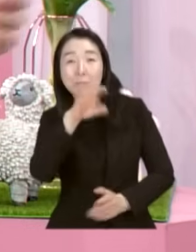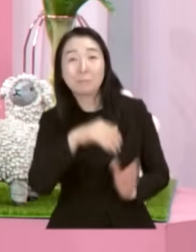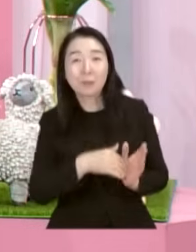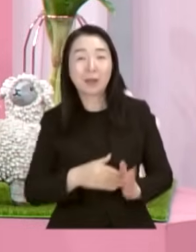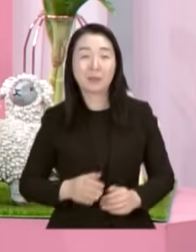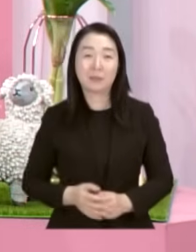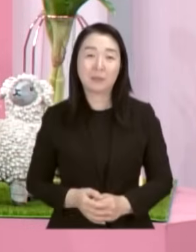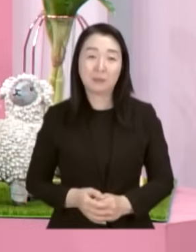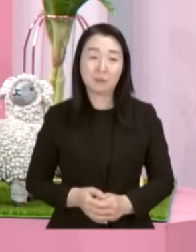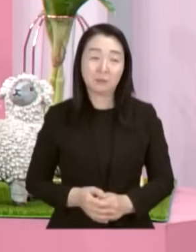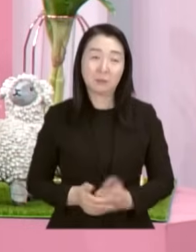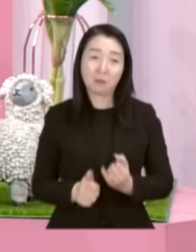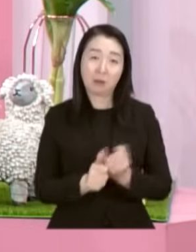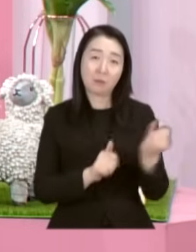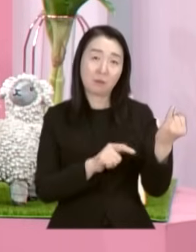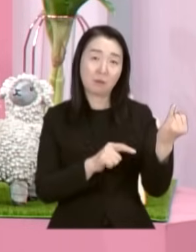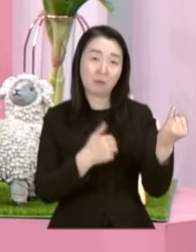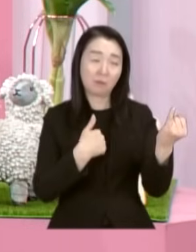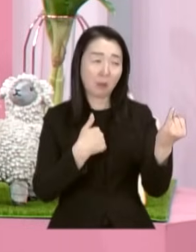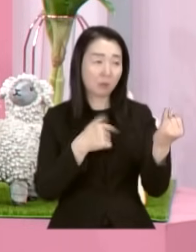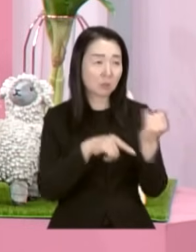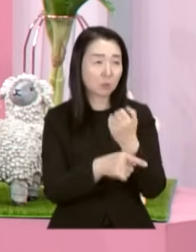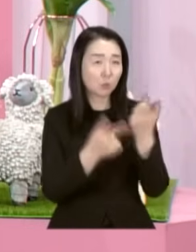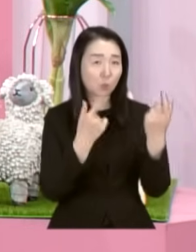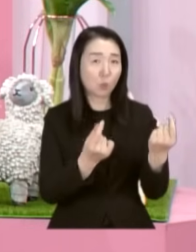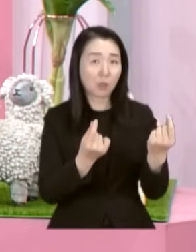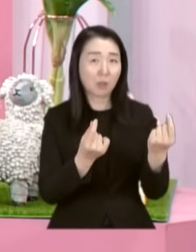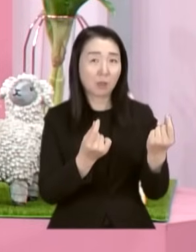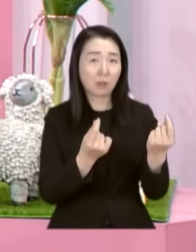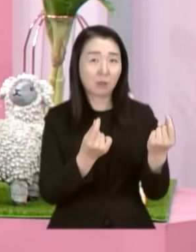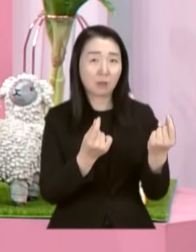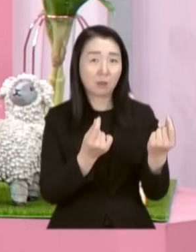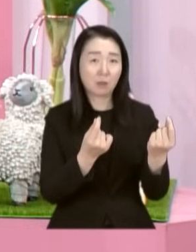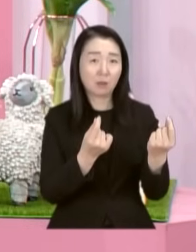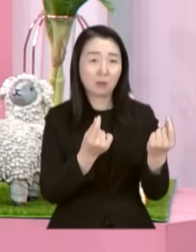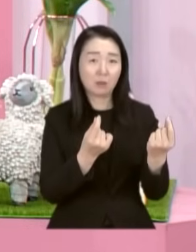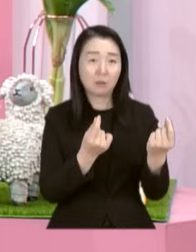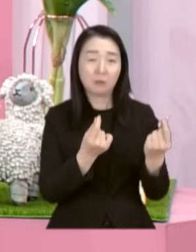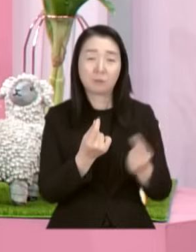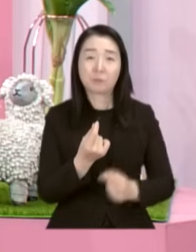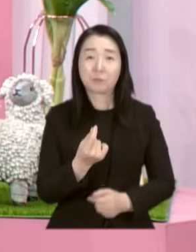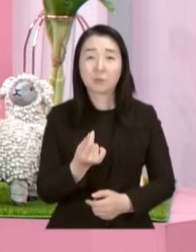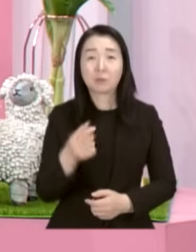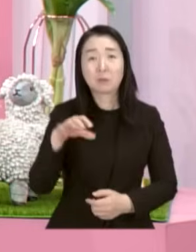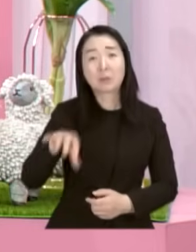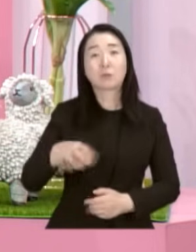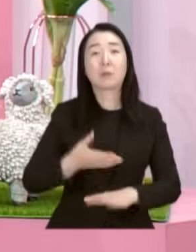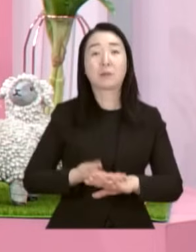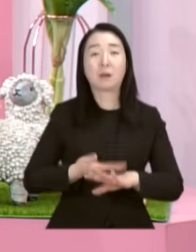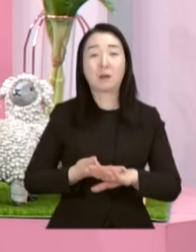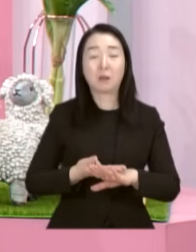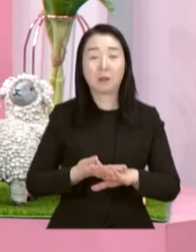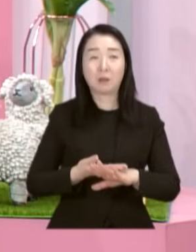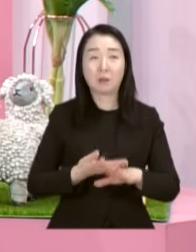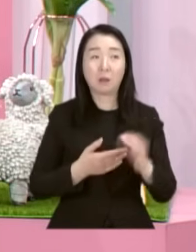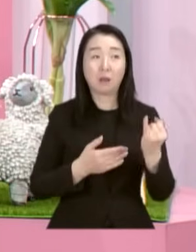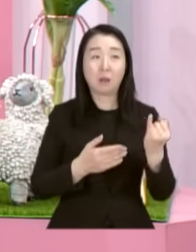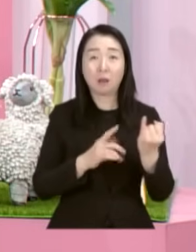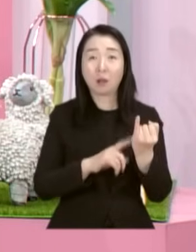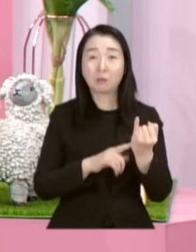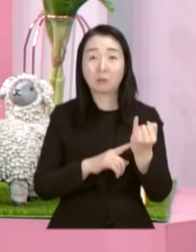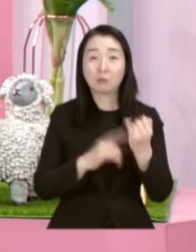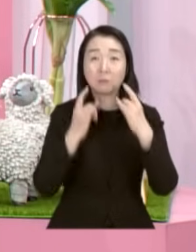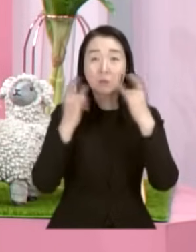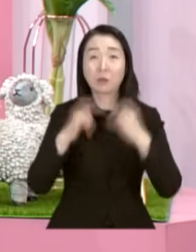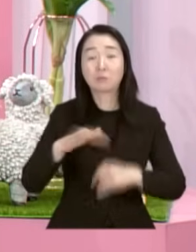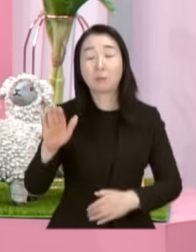간다. 근데 아내가 저하고 뜻은 다 같은데 저하고 같은데 장소만 달랐어요. 아내는 프랑스로